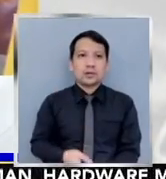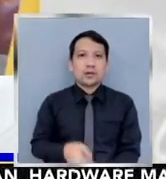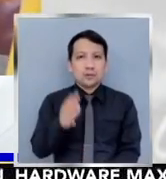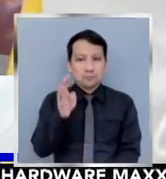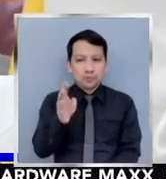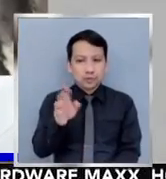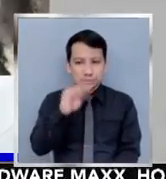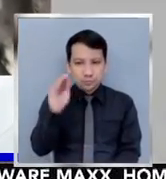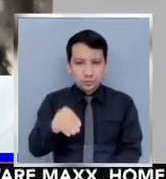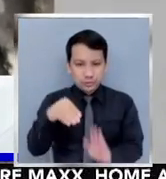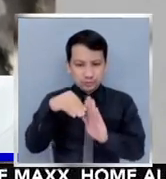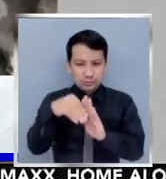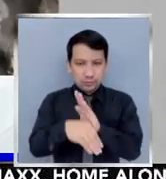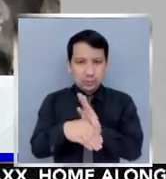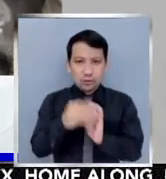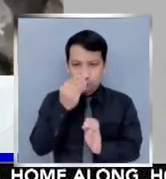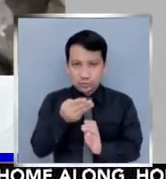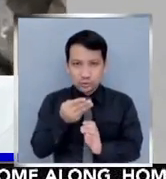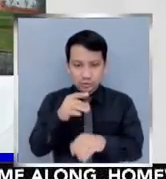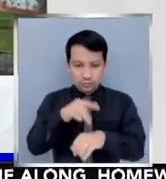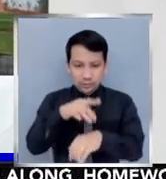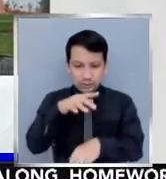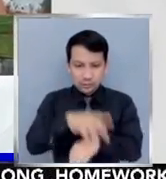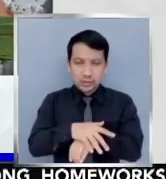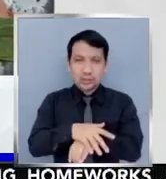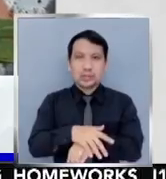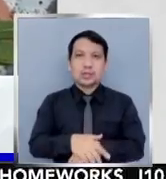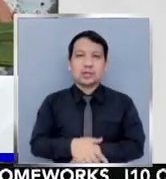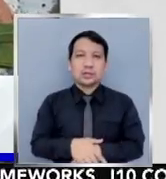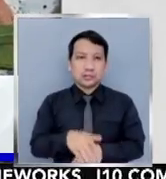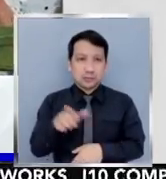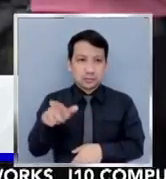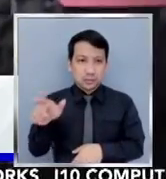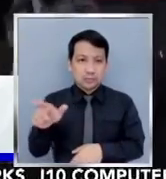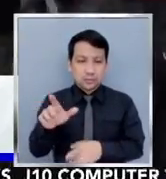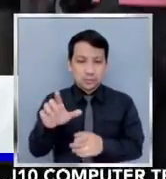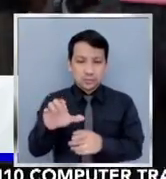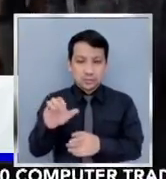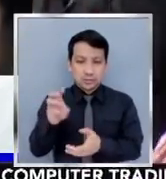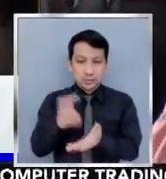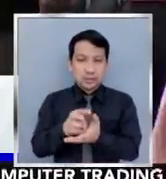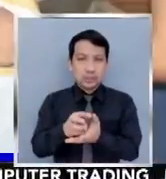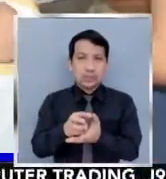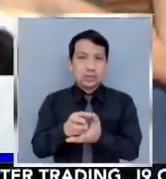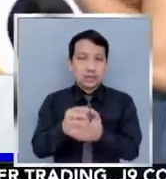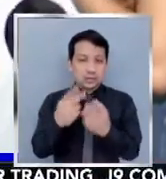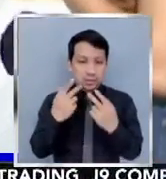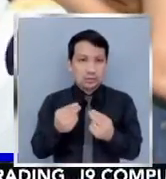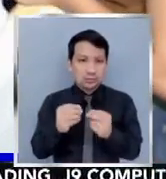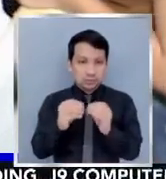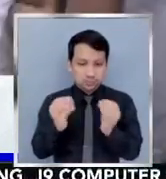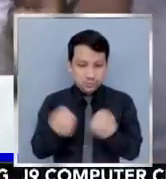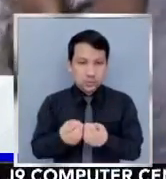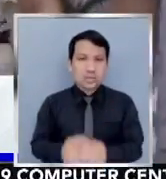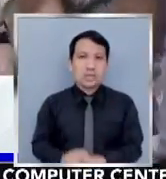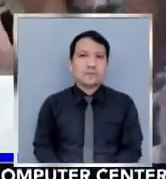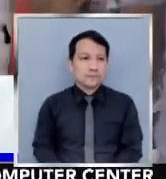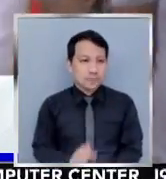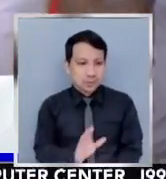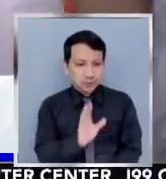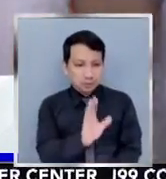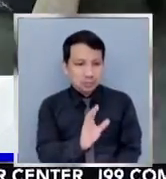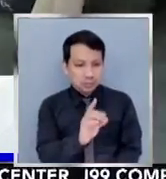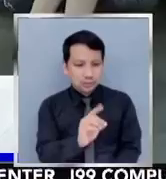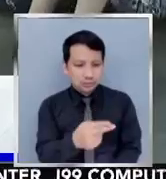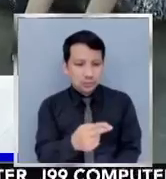ibinaba ng mga kaso, ayon sa kanilang City Epidemiology and Surveillance Unit. Ayon sa DOH, malaking factor sa pagdami ng